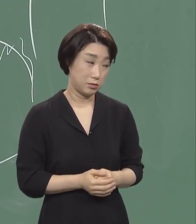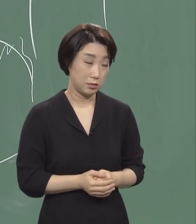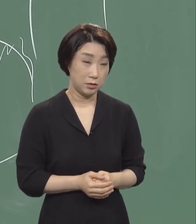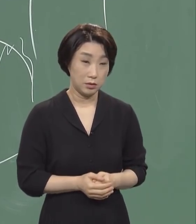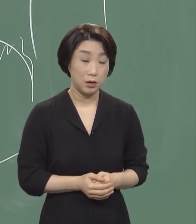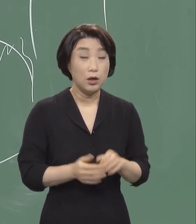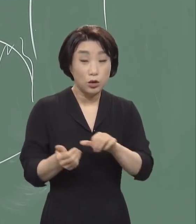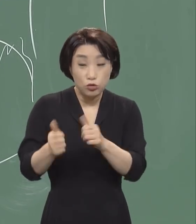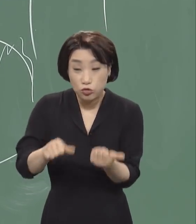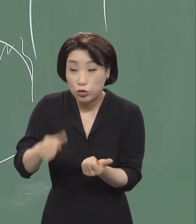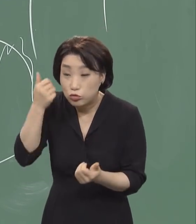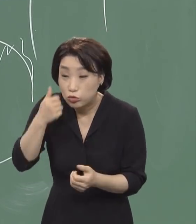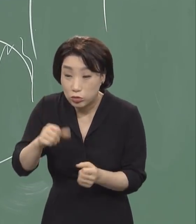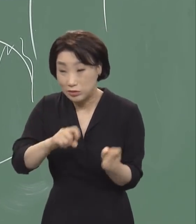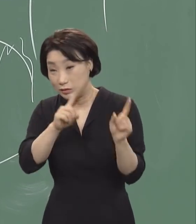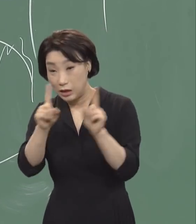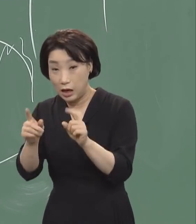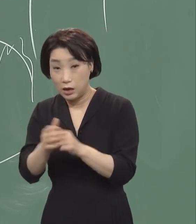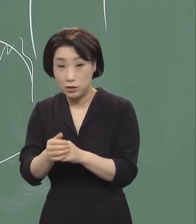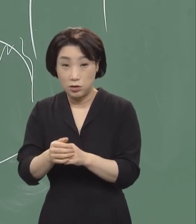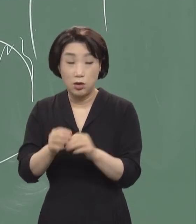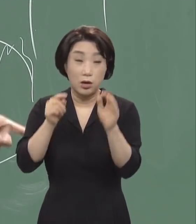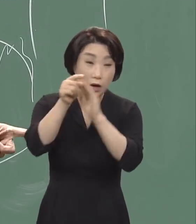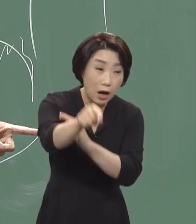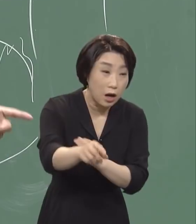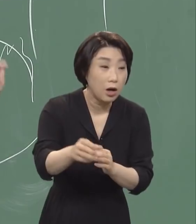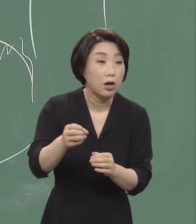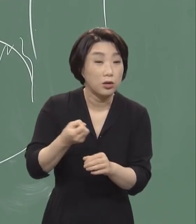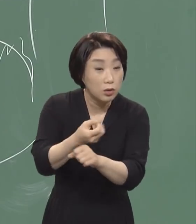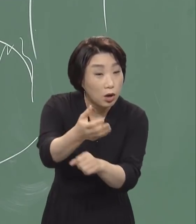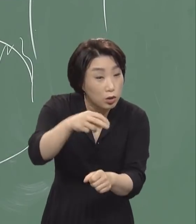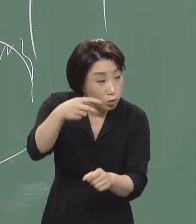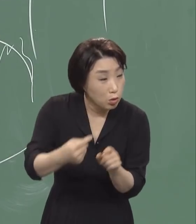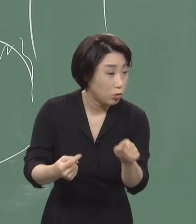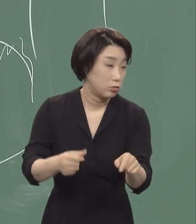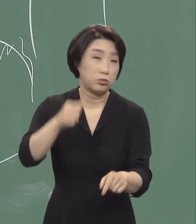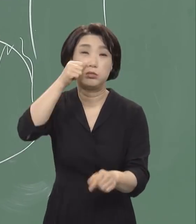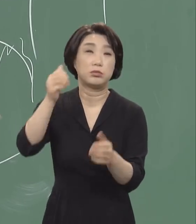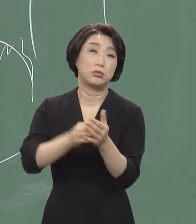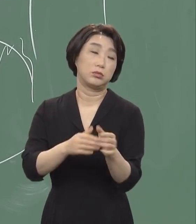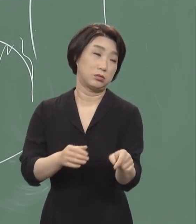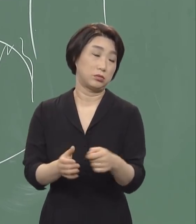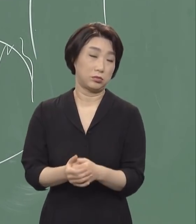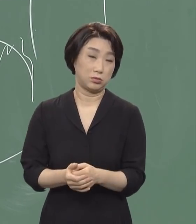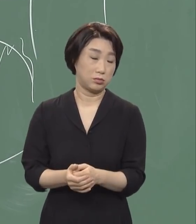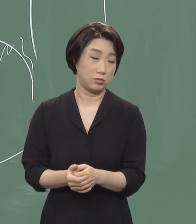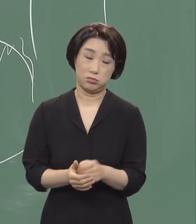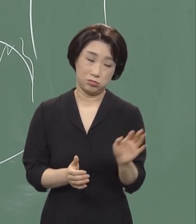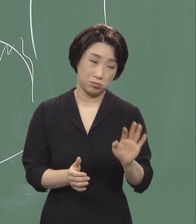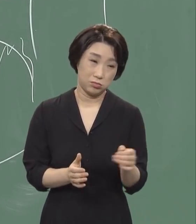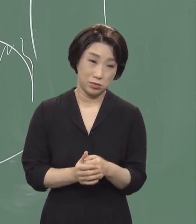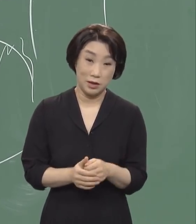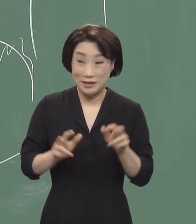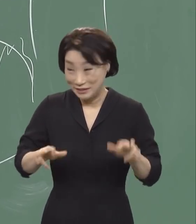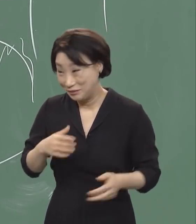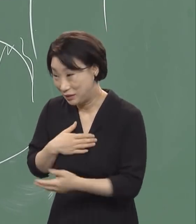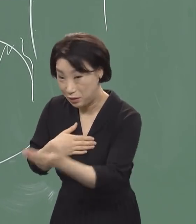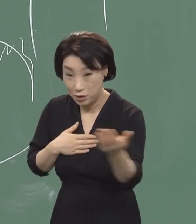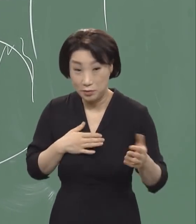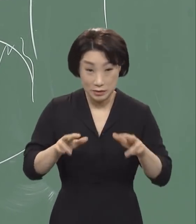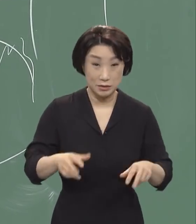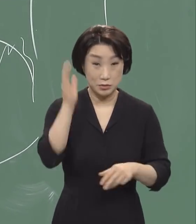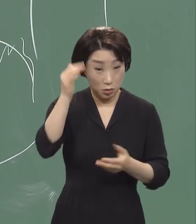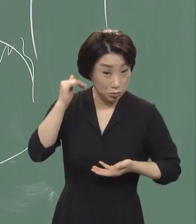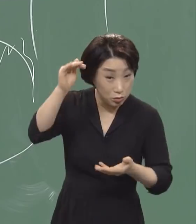죽은 자가 살아나서 가서 말해도 듣지 않아 듣지 않아 여러분이 지금 이렇게 말해도